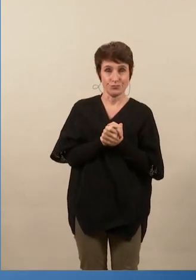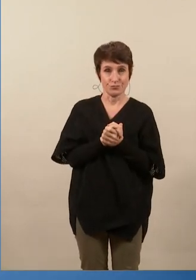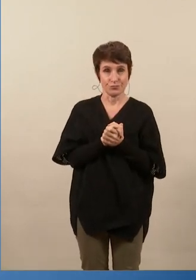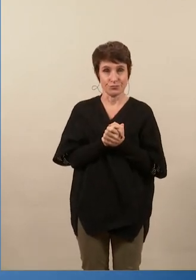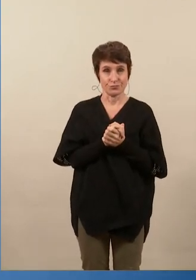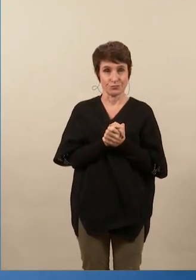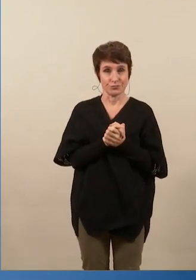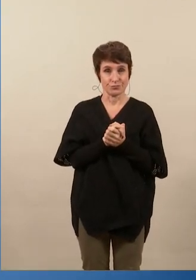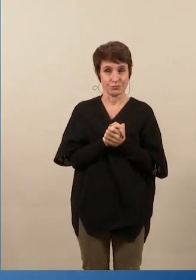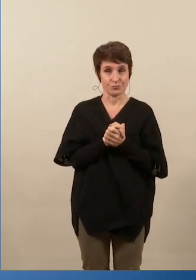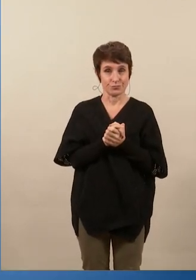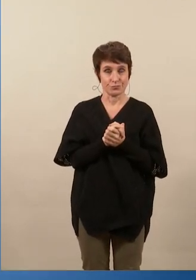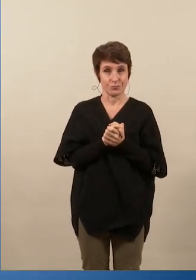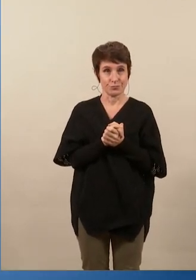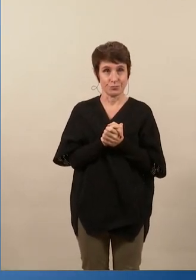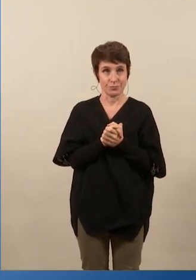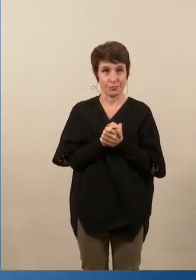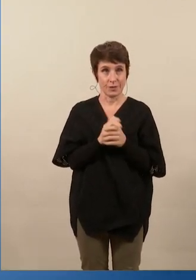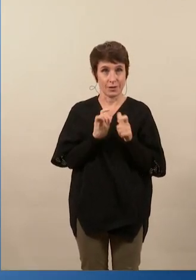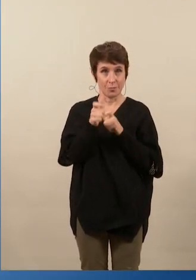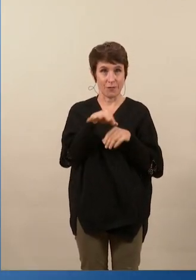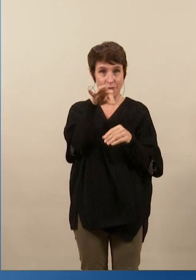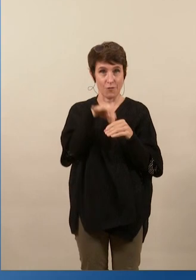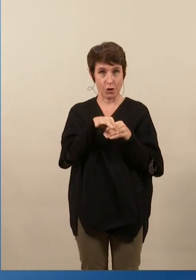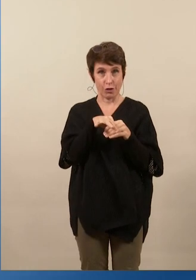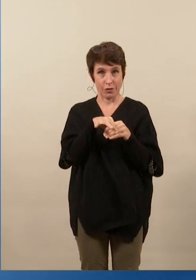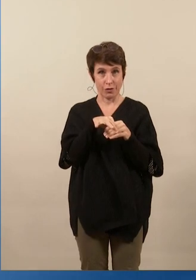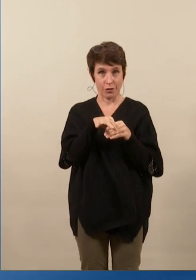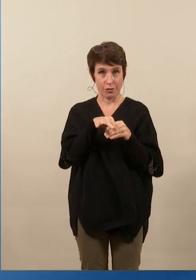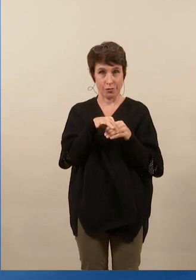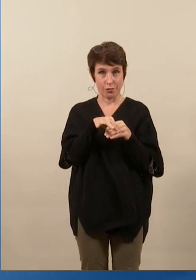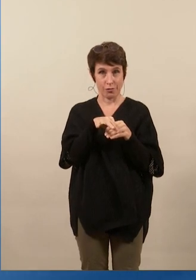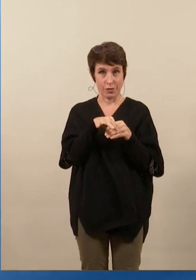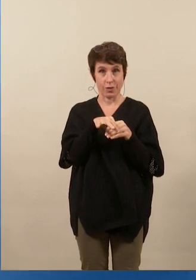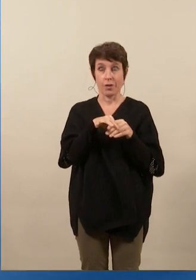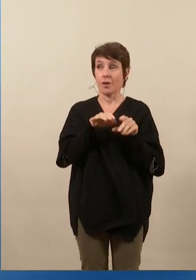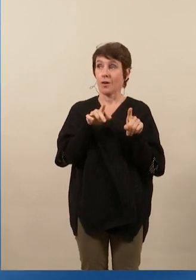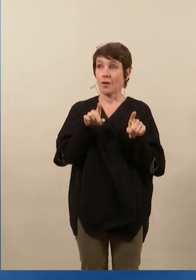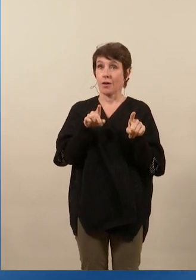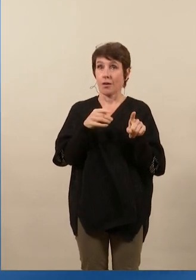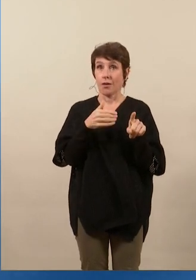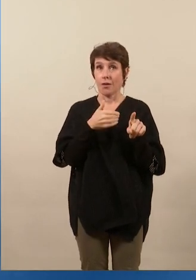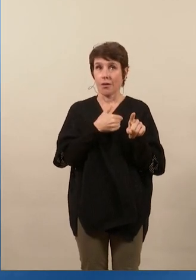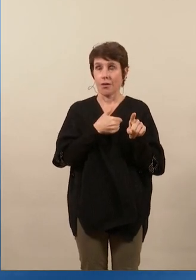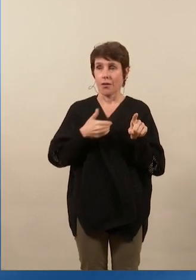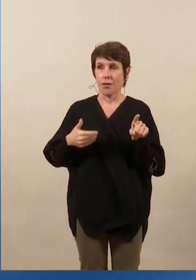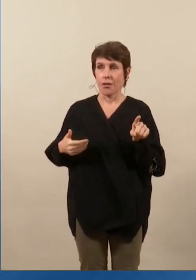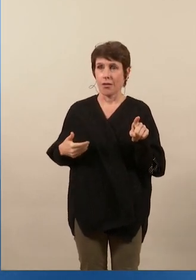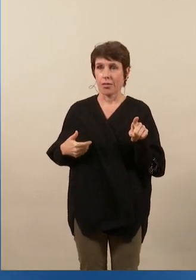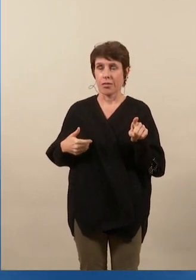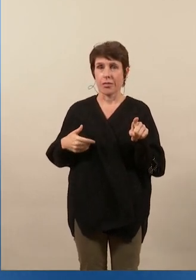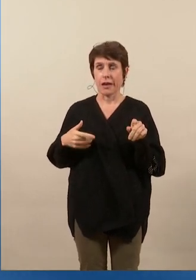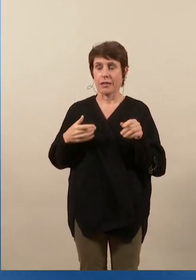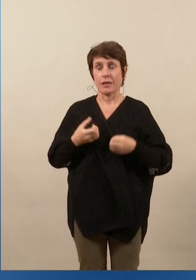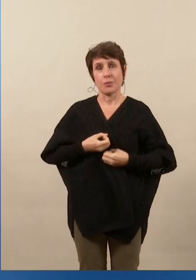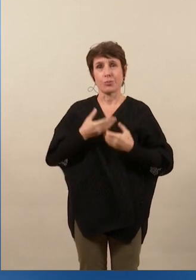exactement donc nous allons passer au vote peut-être un dernier mot il a été dit que le les subventions CCAS avaient baissé